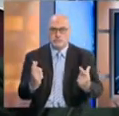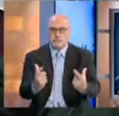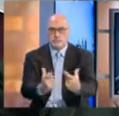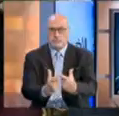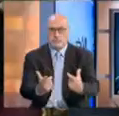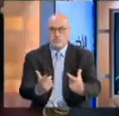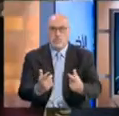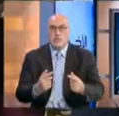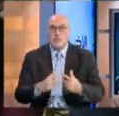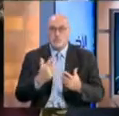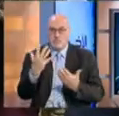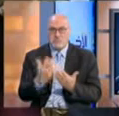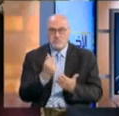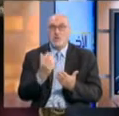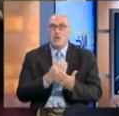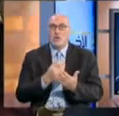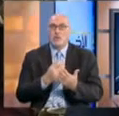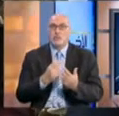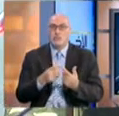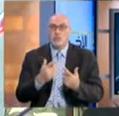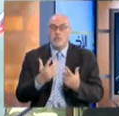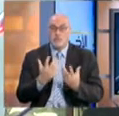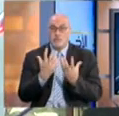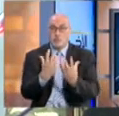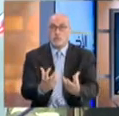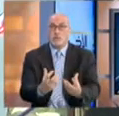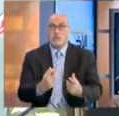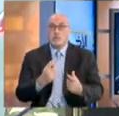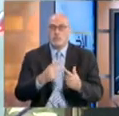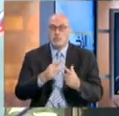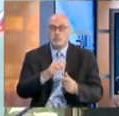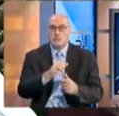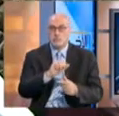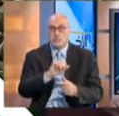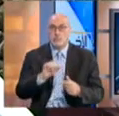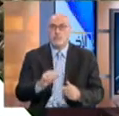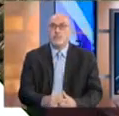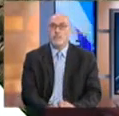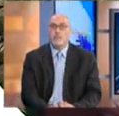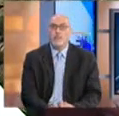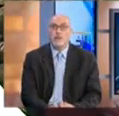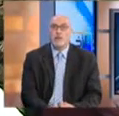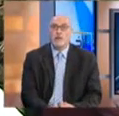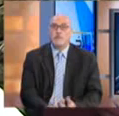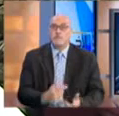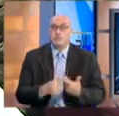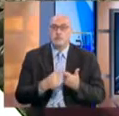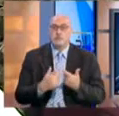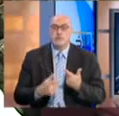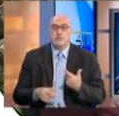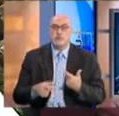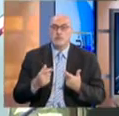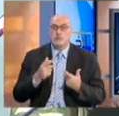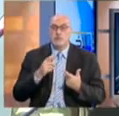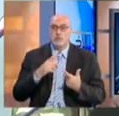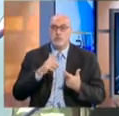العمليات الناجحة بفضل عزمهم وإصرارهم وكذا تحليهم بكل